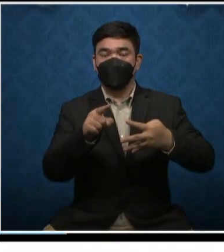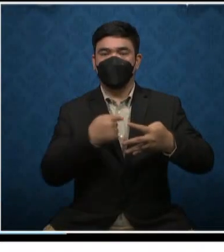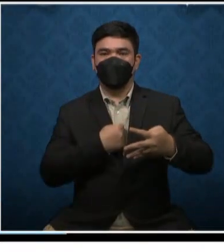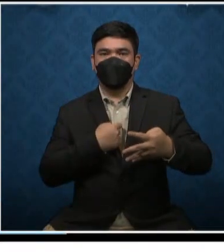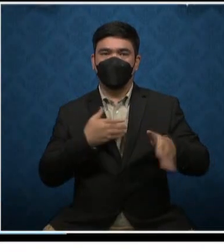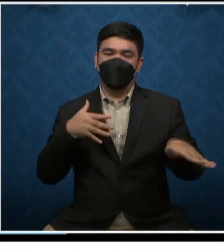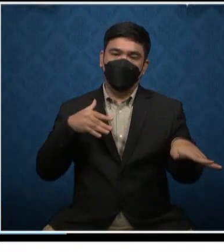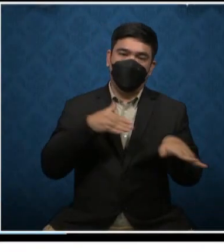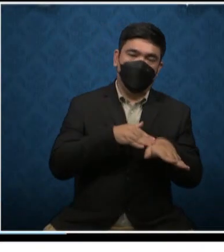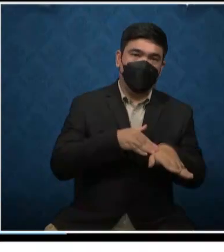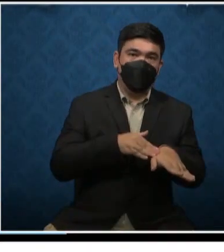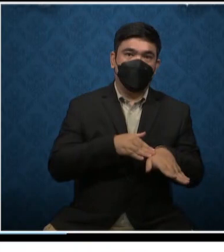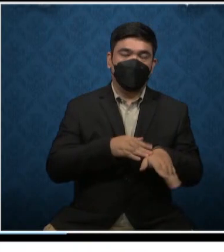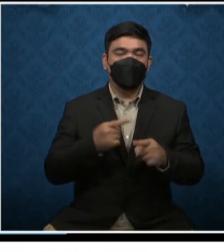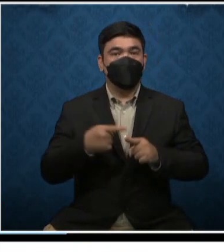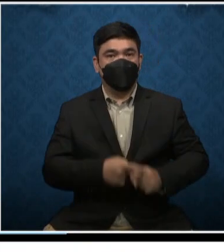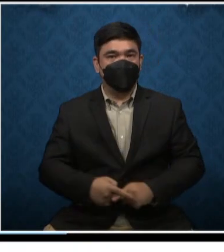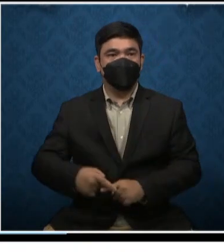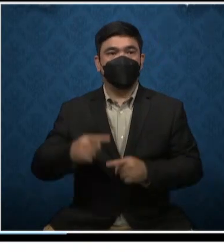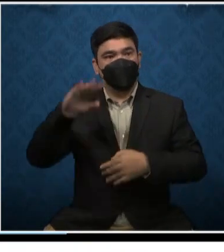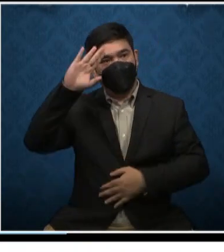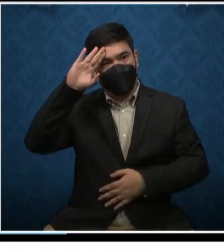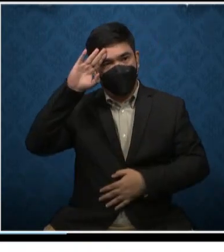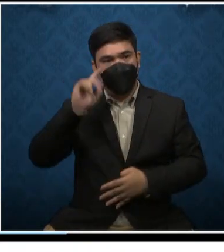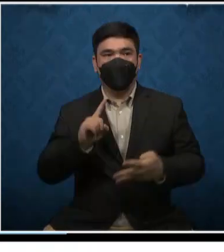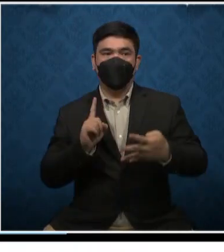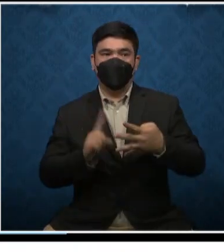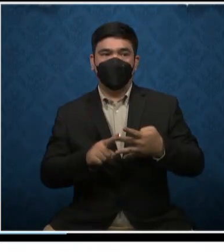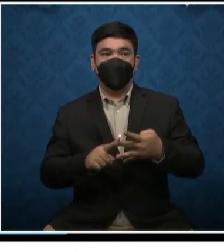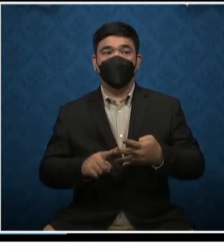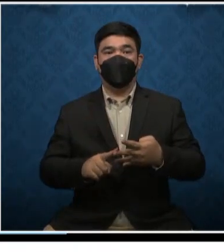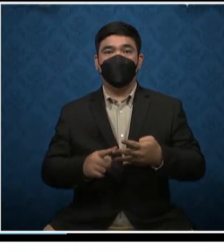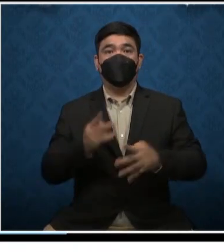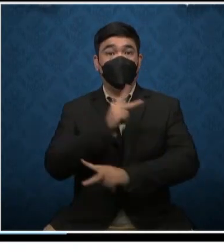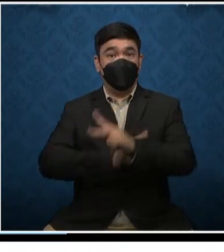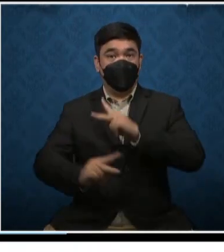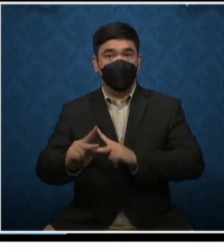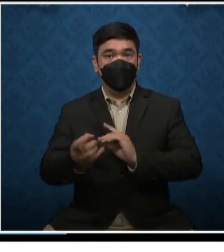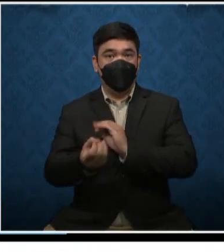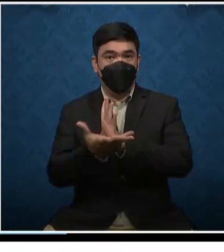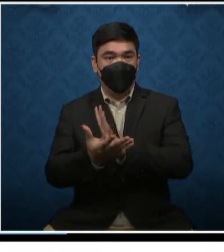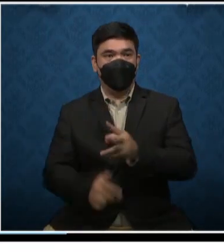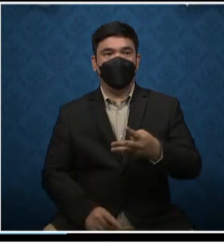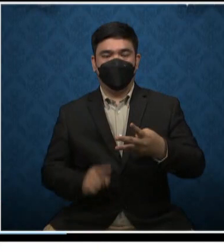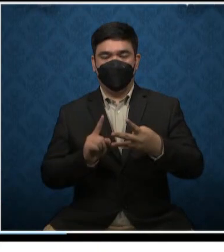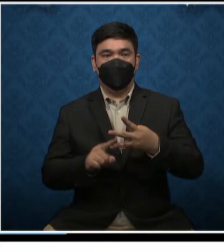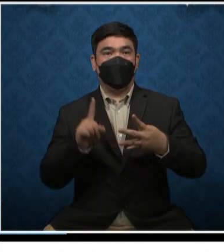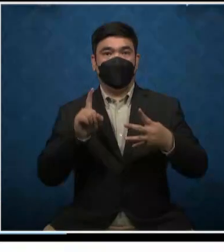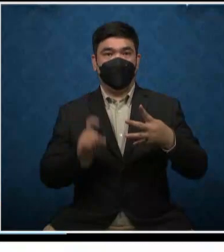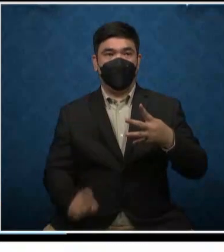สบอันตรายหรือเจ็บป่วย 2. กรณีทุพพลภาพ 3. กรณีต